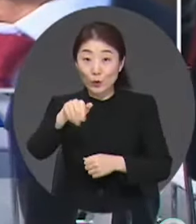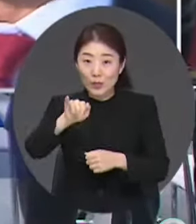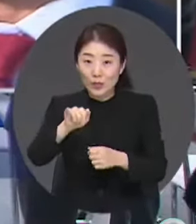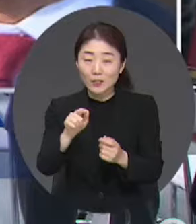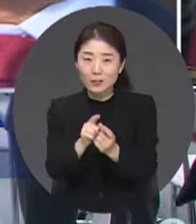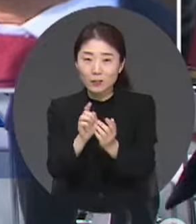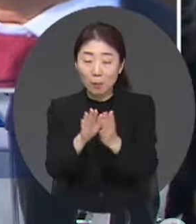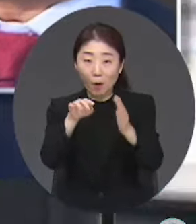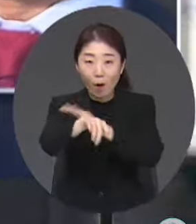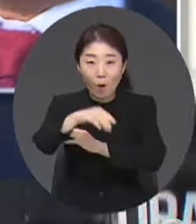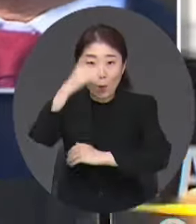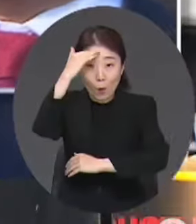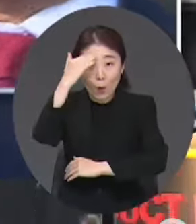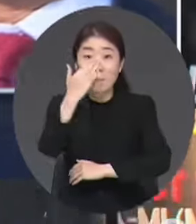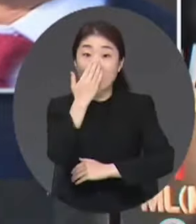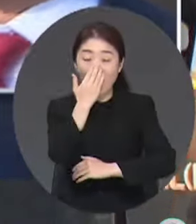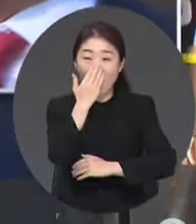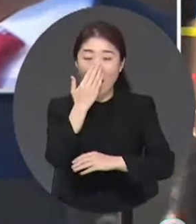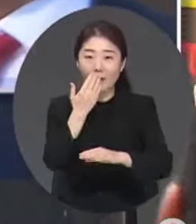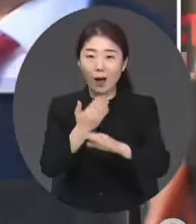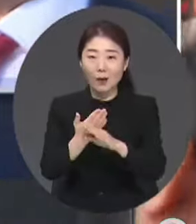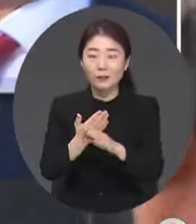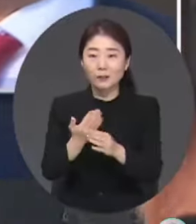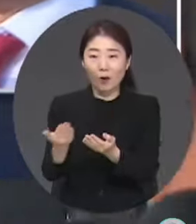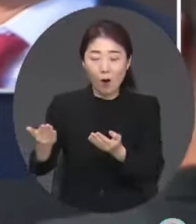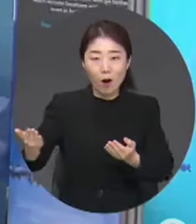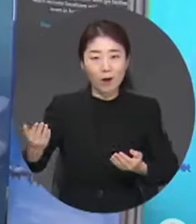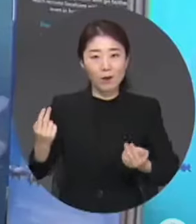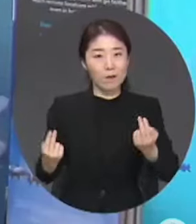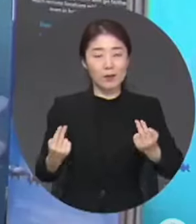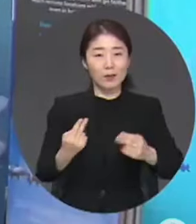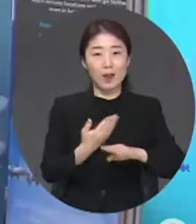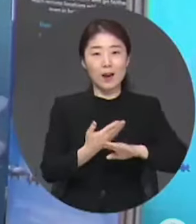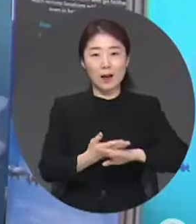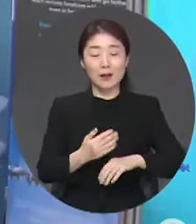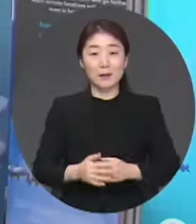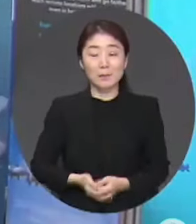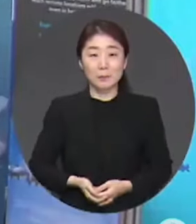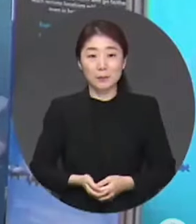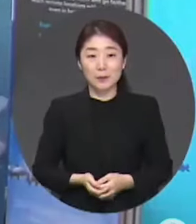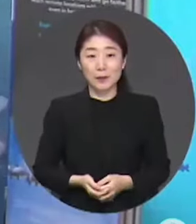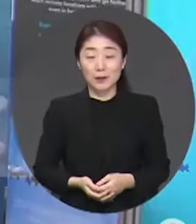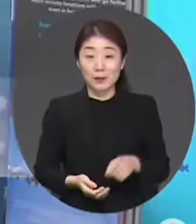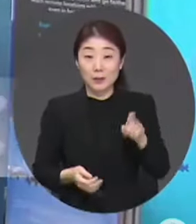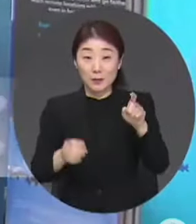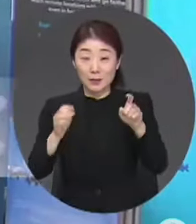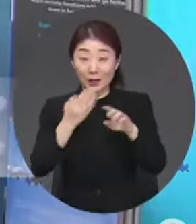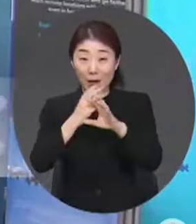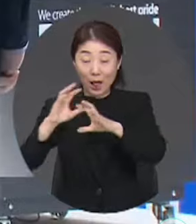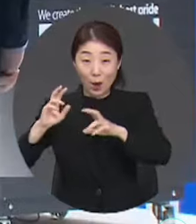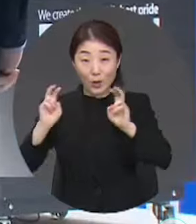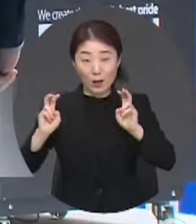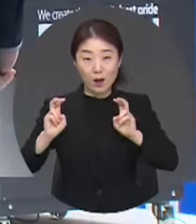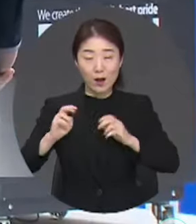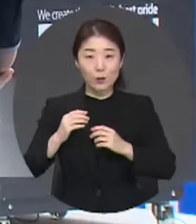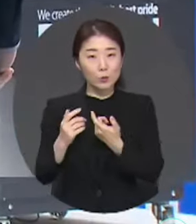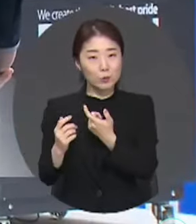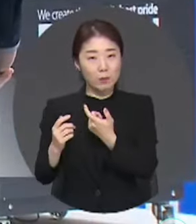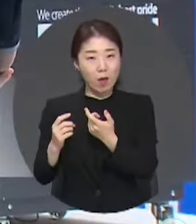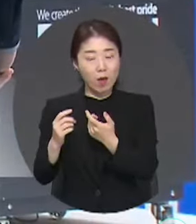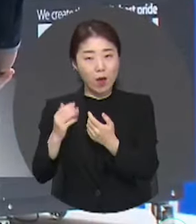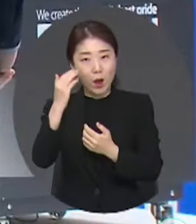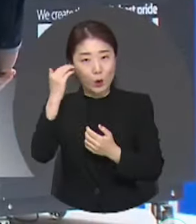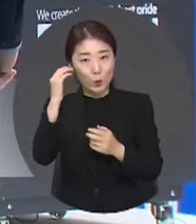이런 산업전이기 때문에 다른 산업전과는 굉장히 차별화됩니다. 10여 개 해외 기업과 60여 개 국내 기업이